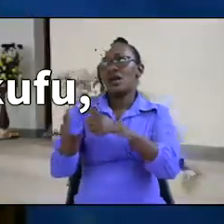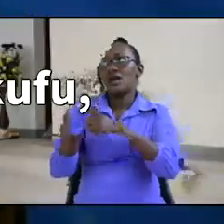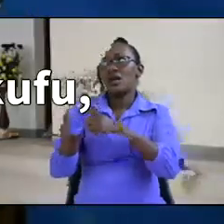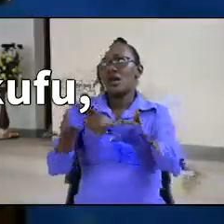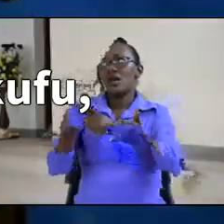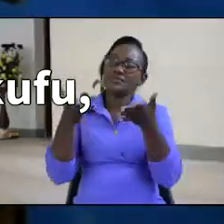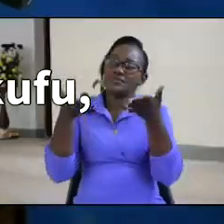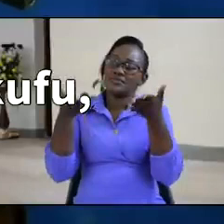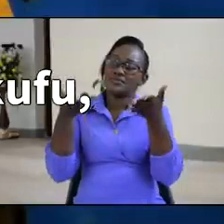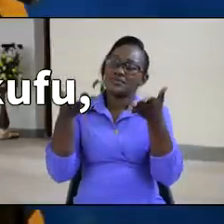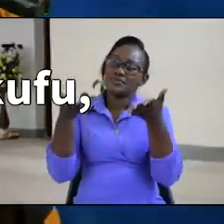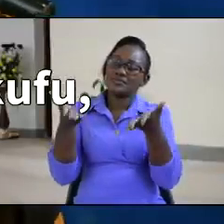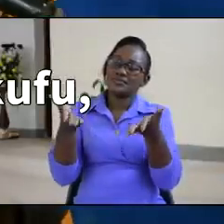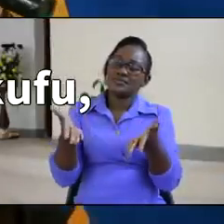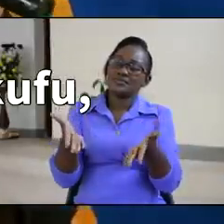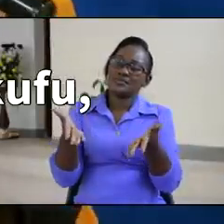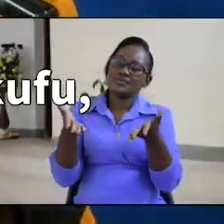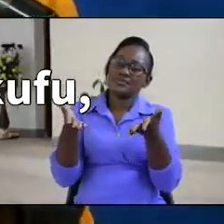awapoke